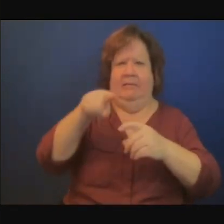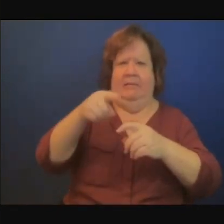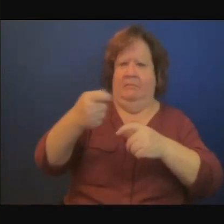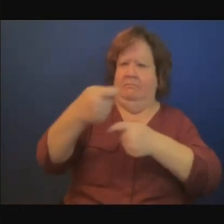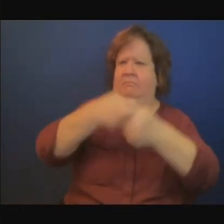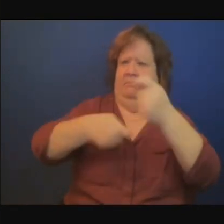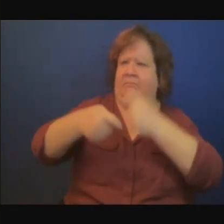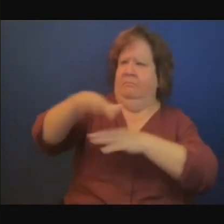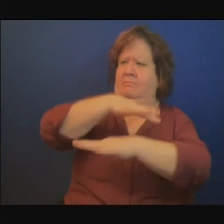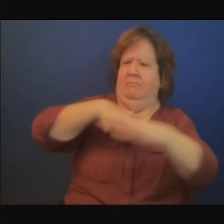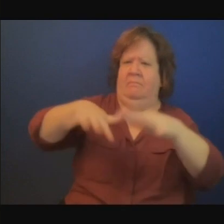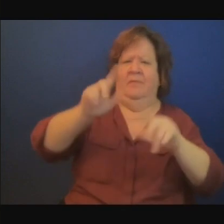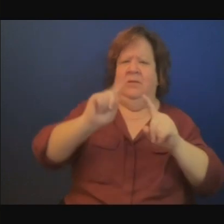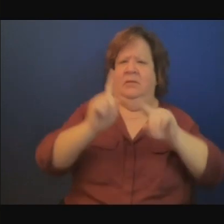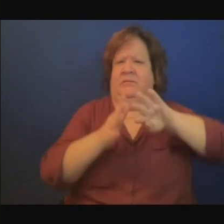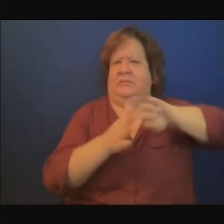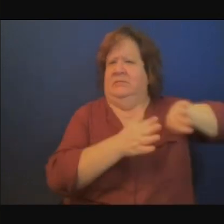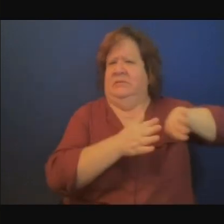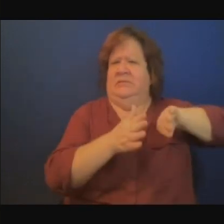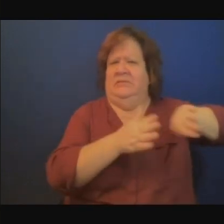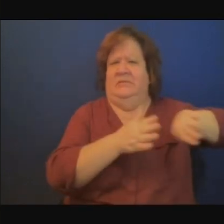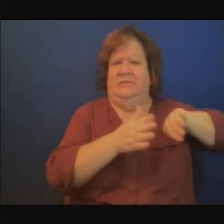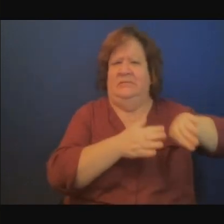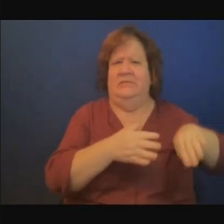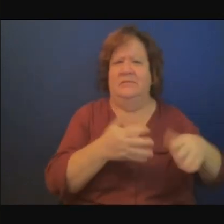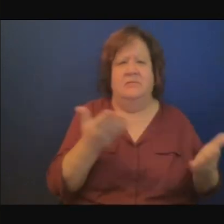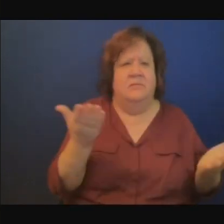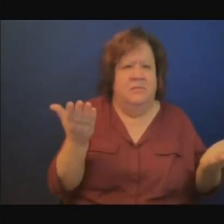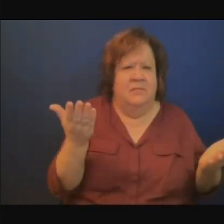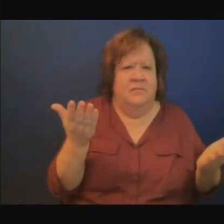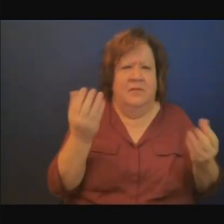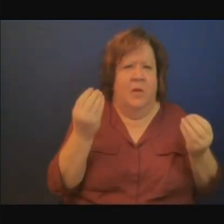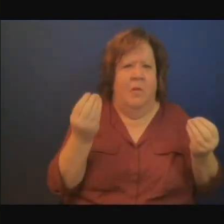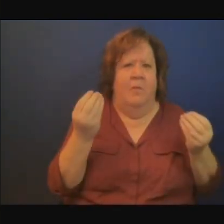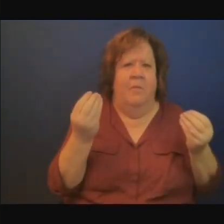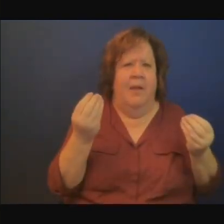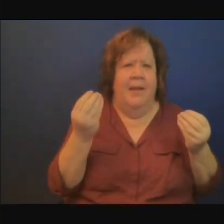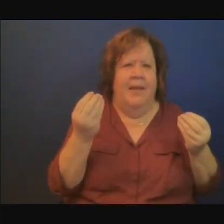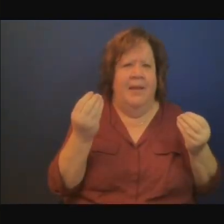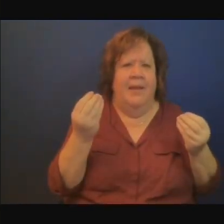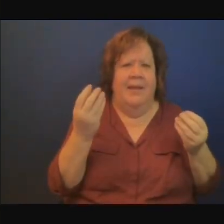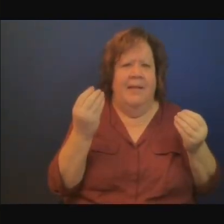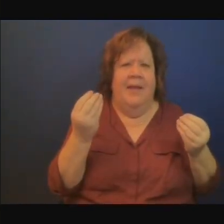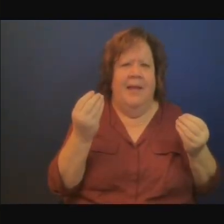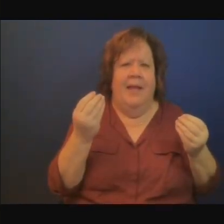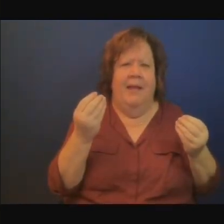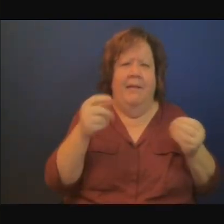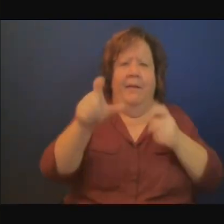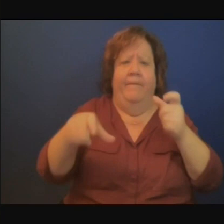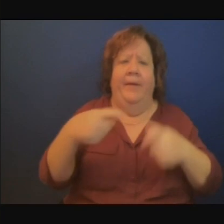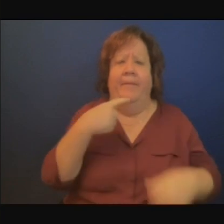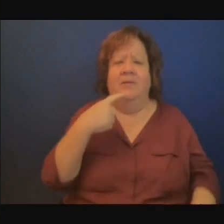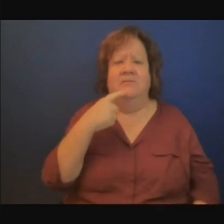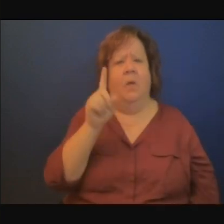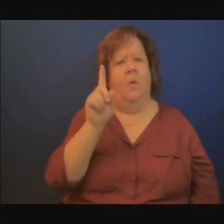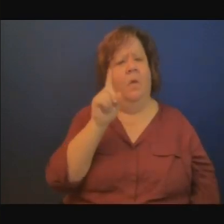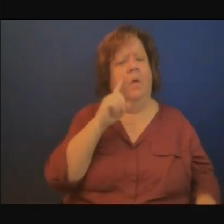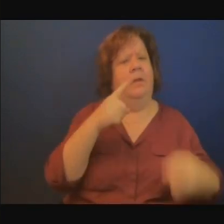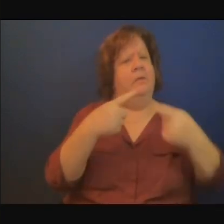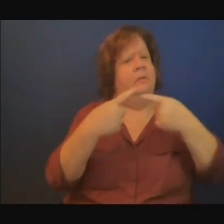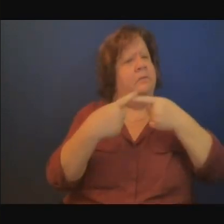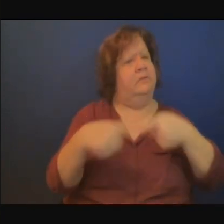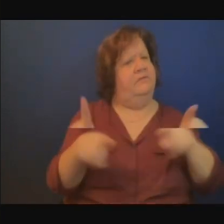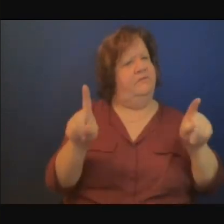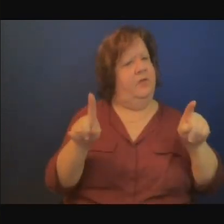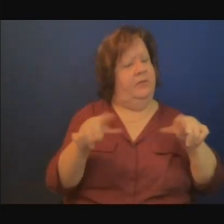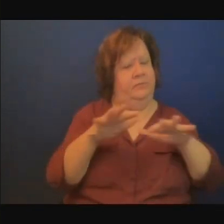business sur le dos de l'adaptation mais les choses ont beaucoup changé actuellement les choses ont beaucoup changé actuellement on voit que